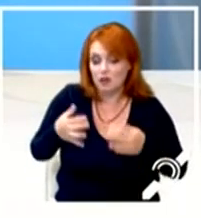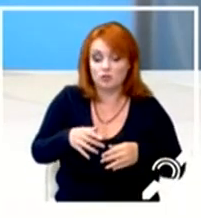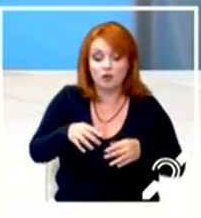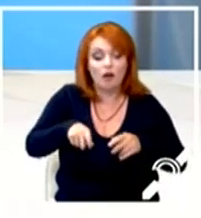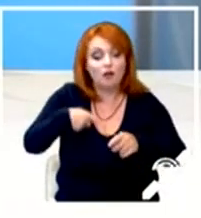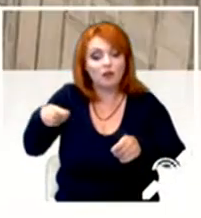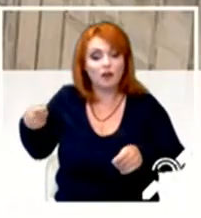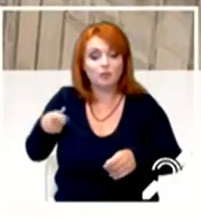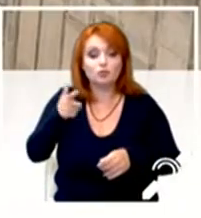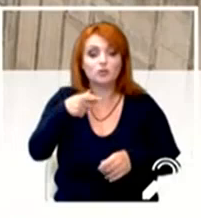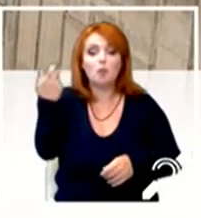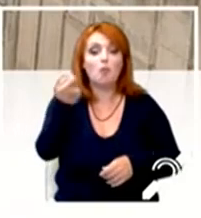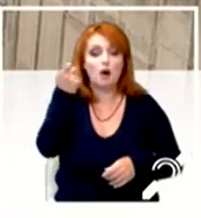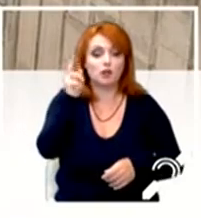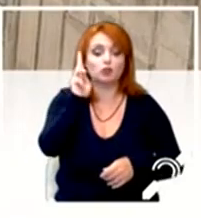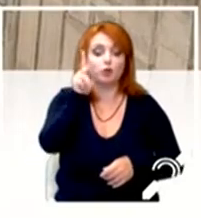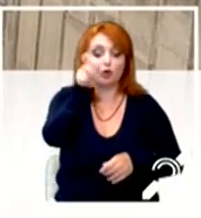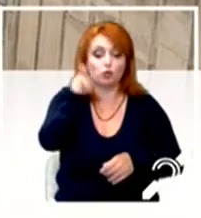muncitori.